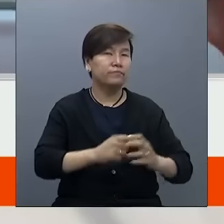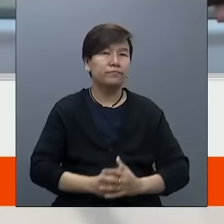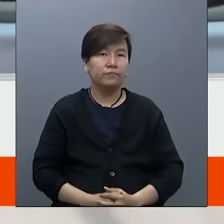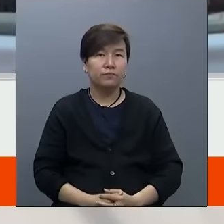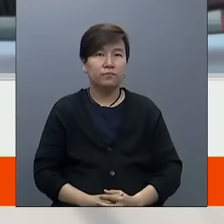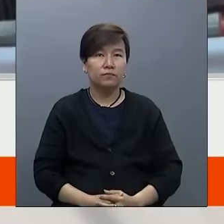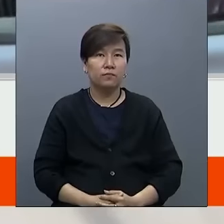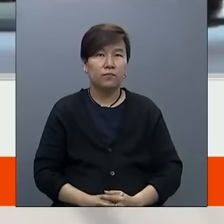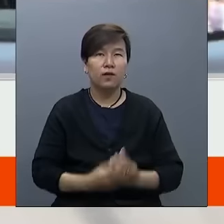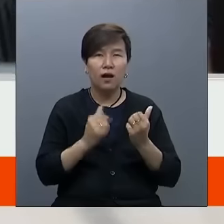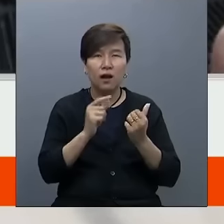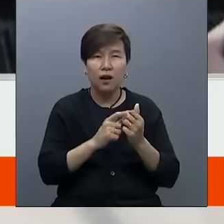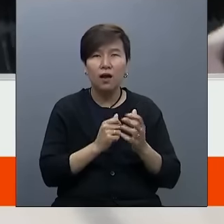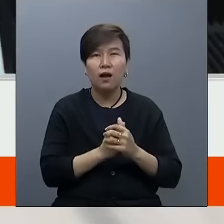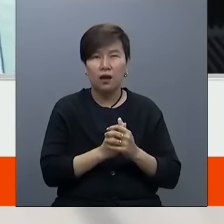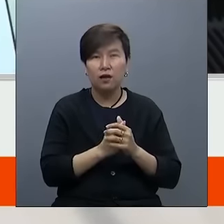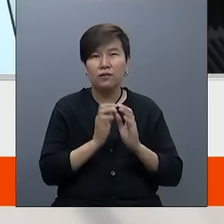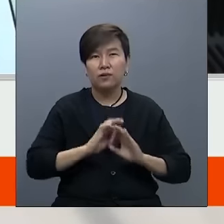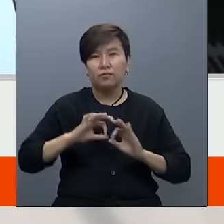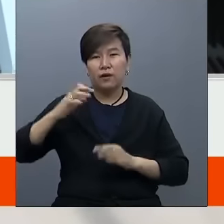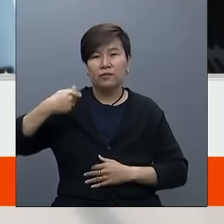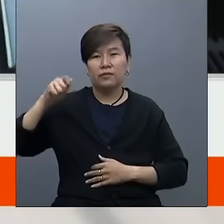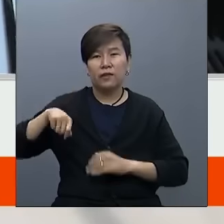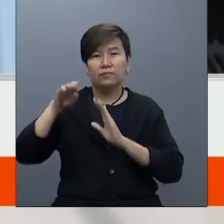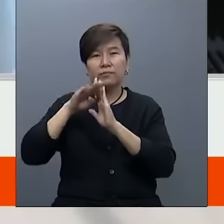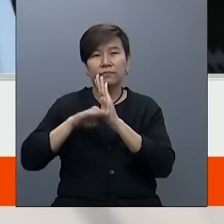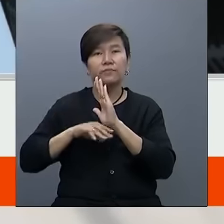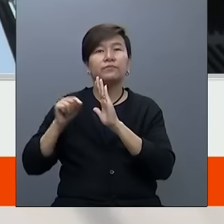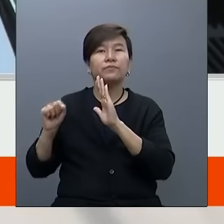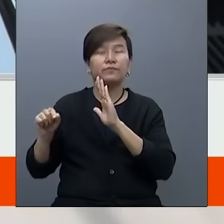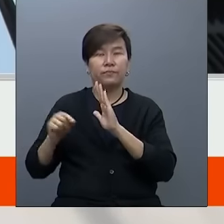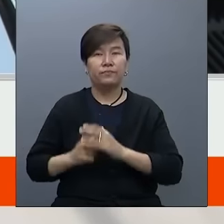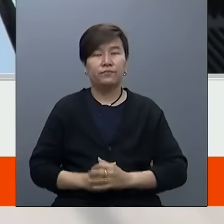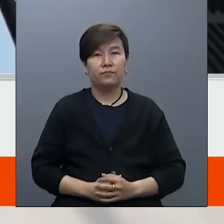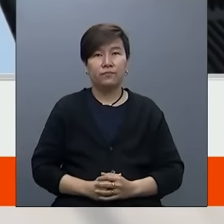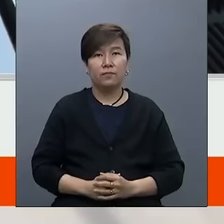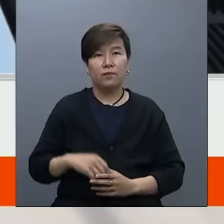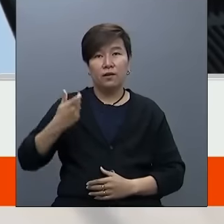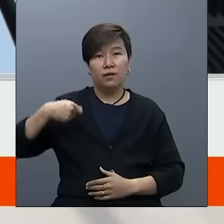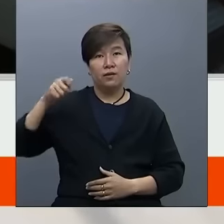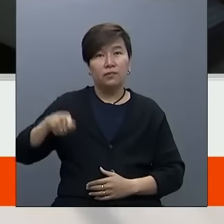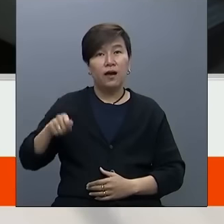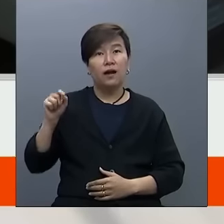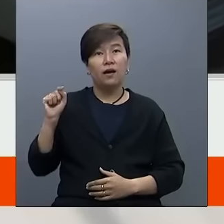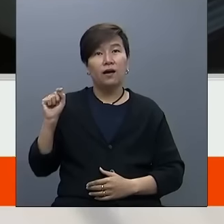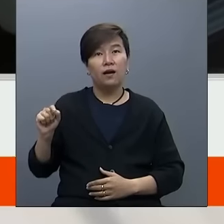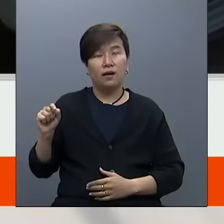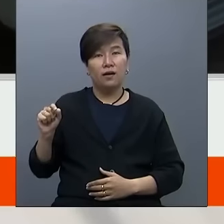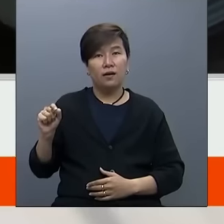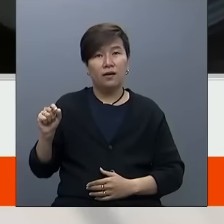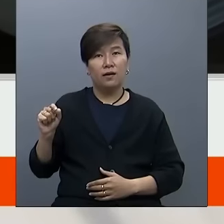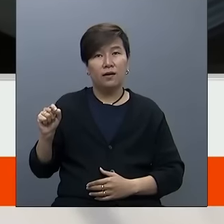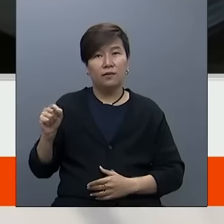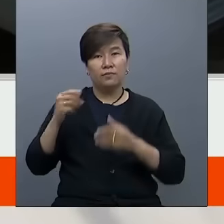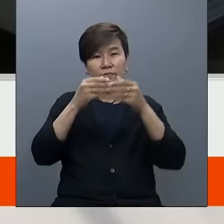าจะต้องไปจบกันตรงกระบวนการศาลนะครับผมยกตัวอย่างว่าถ้าศาลท่านเนี่ยได้รับคำฟ้อง